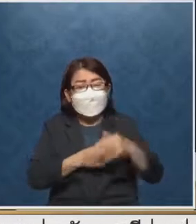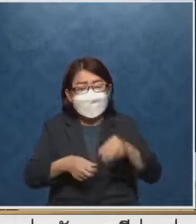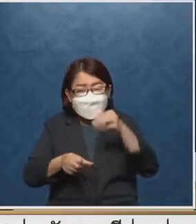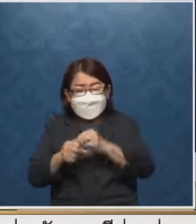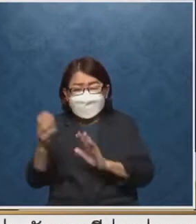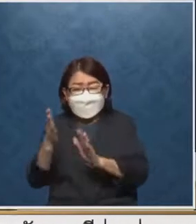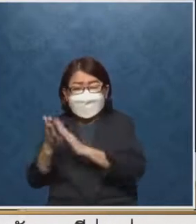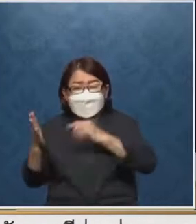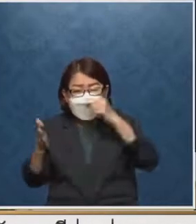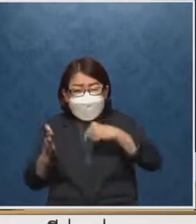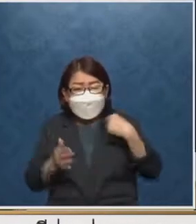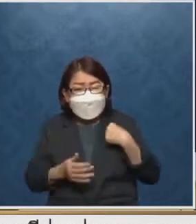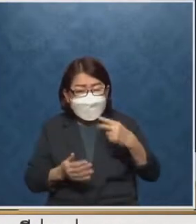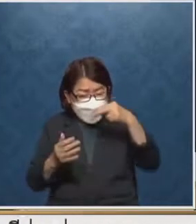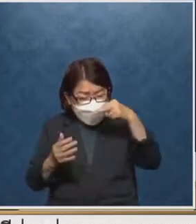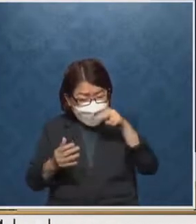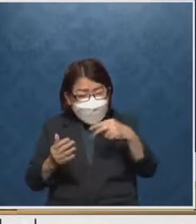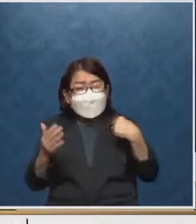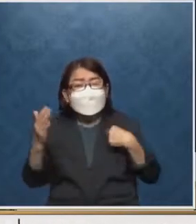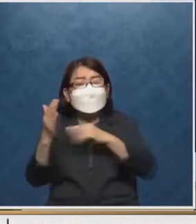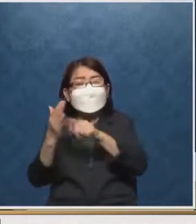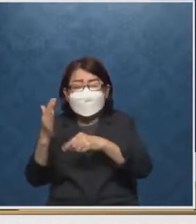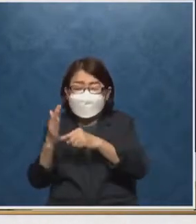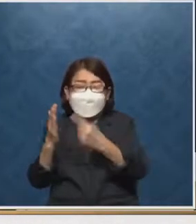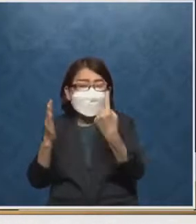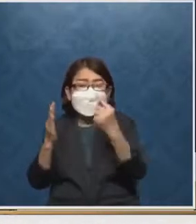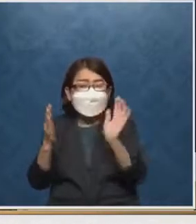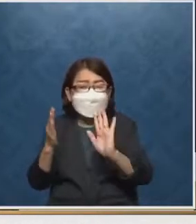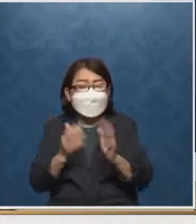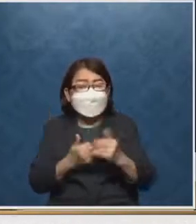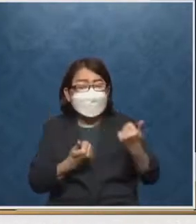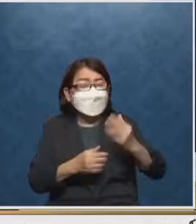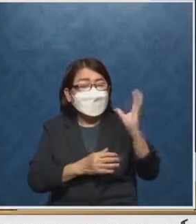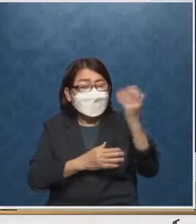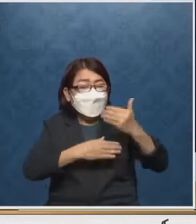ท่านมองแค่ในประเทศไม่ได้วันนี้โลกมันไปเยอะแล้ว